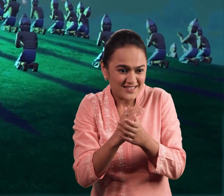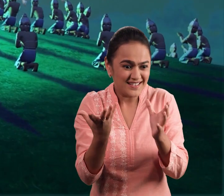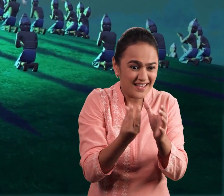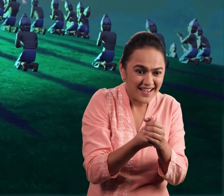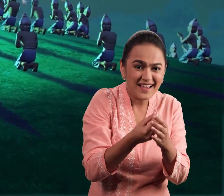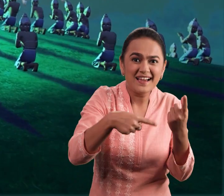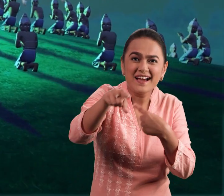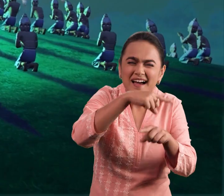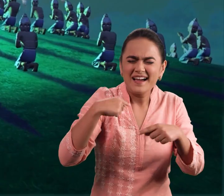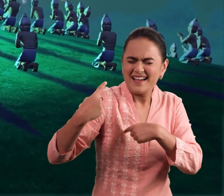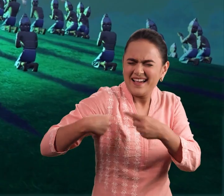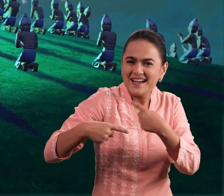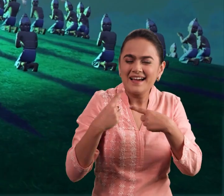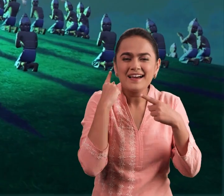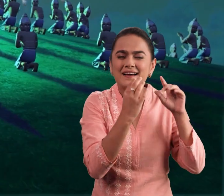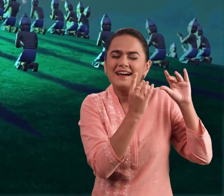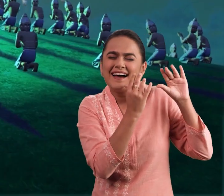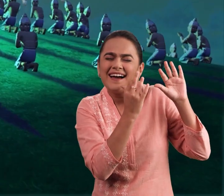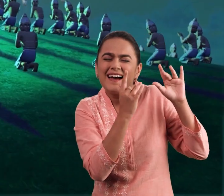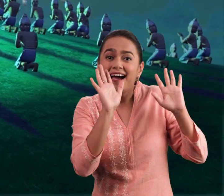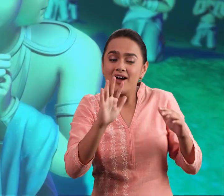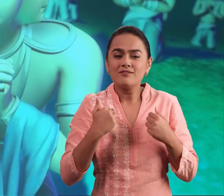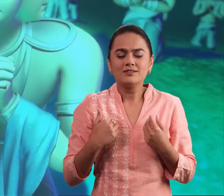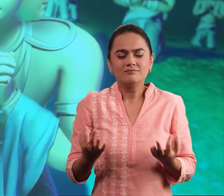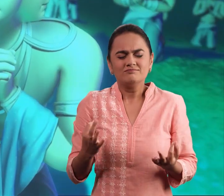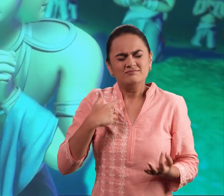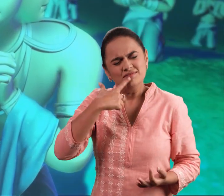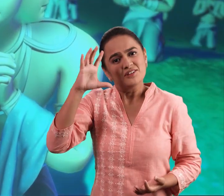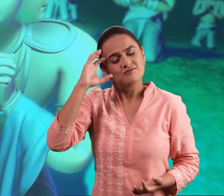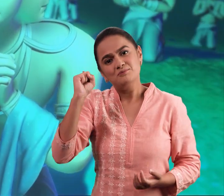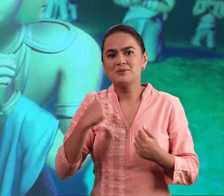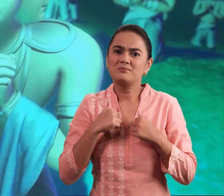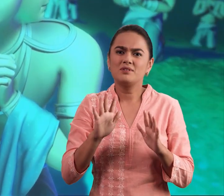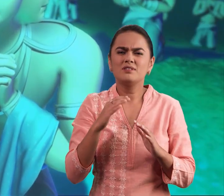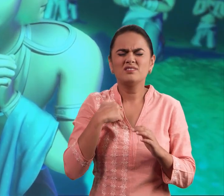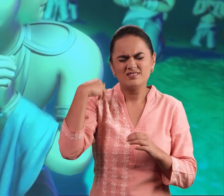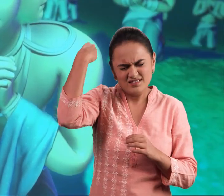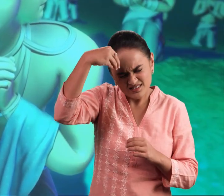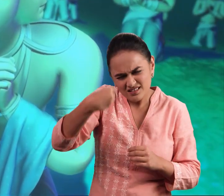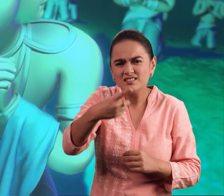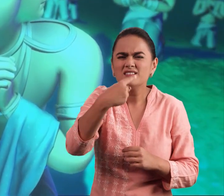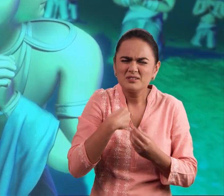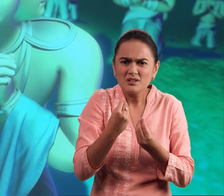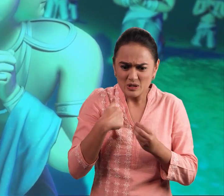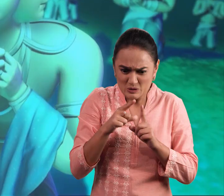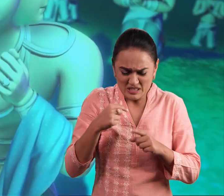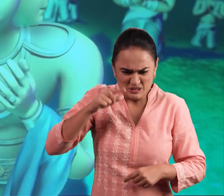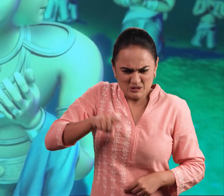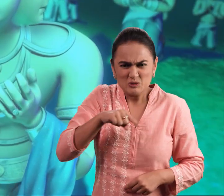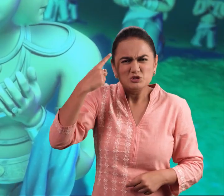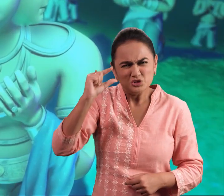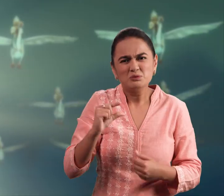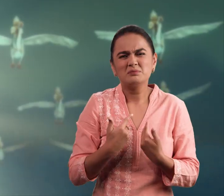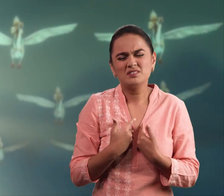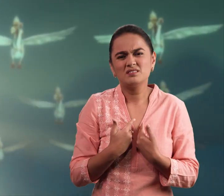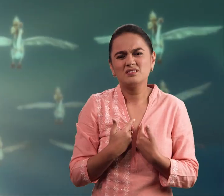बाल मित्रों के साथ अपनी मधुर बांसुरी बजाते दिखें। मुझे क्षमा करें, मैंने तो एक बहुत बड़ी मूर्खता की है